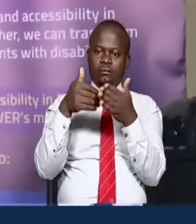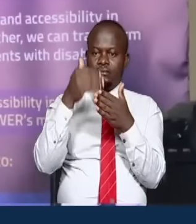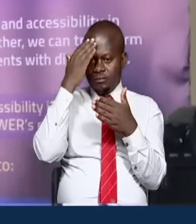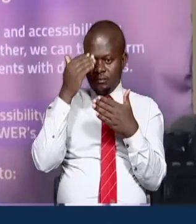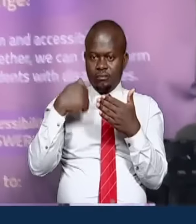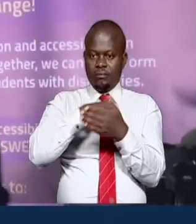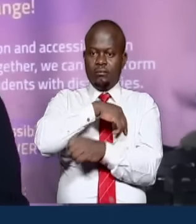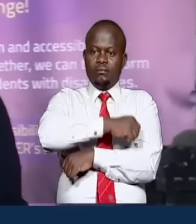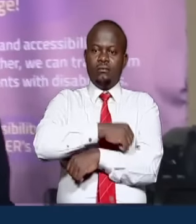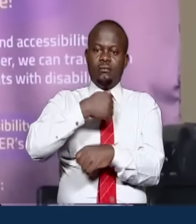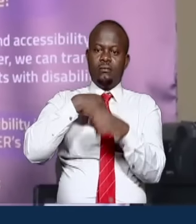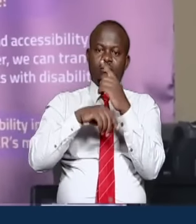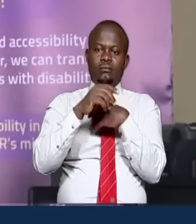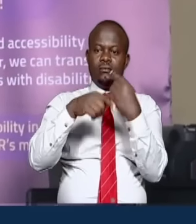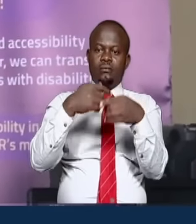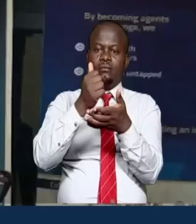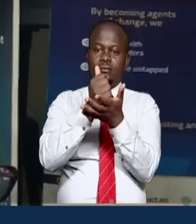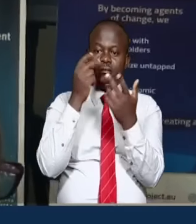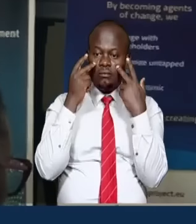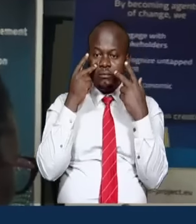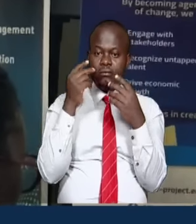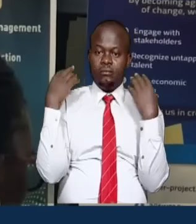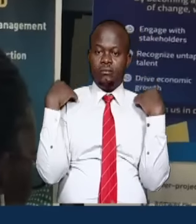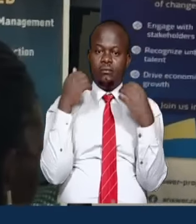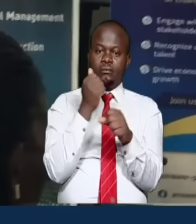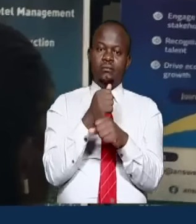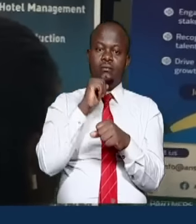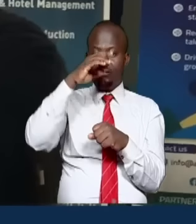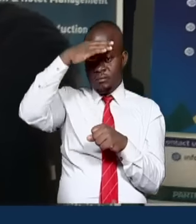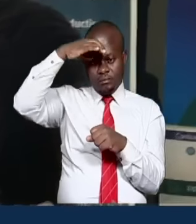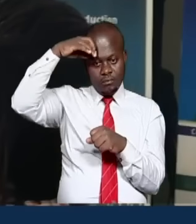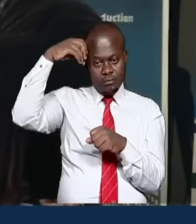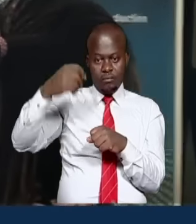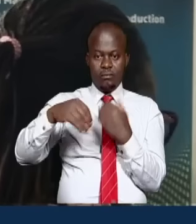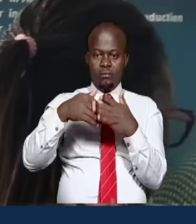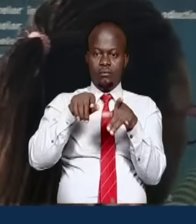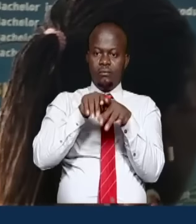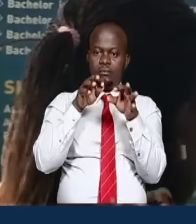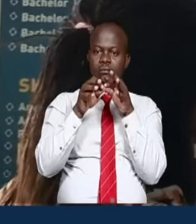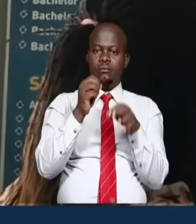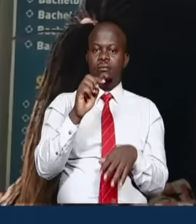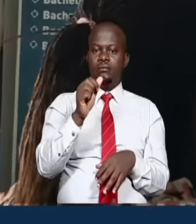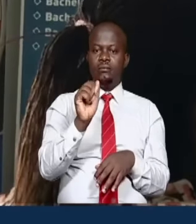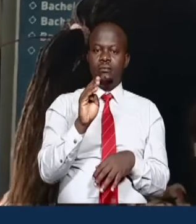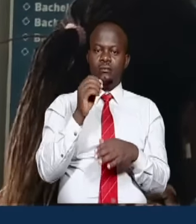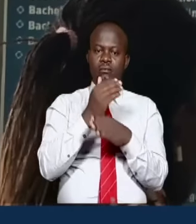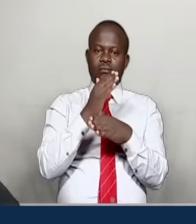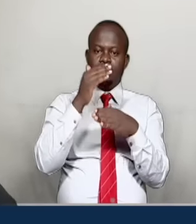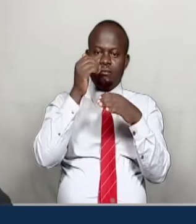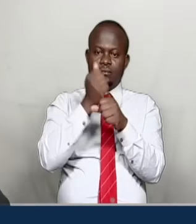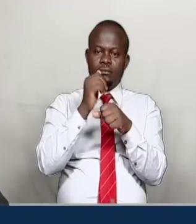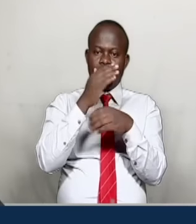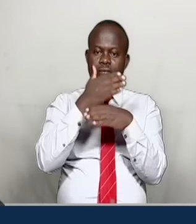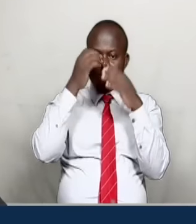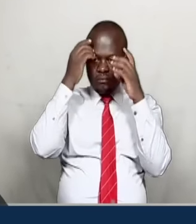ngo abanyeshuri bafite ubumuga bakomeze bafashwe kubona imenyereza mwuga bitabagoye nkuko bisobanurwa na Mugabo David umukozi wa Ministeri y'uburezi.